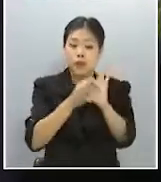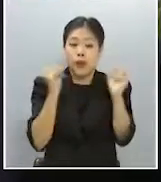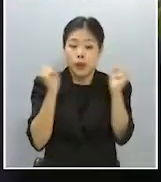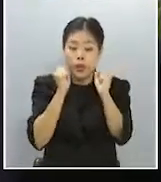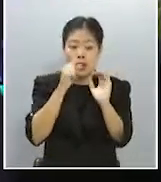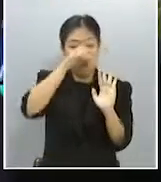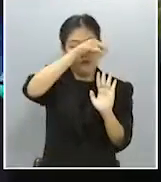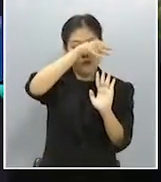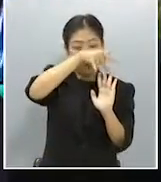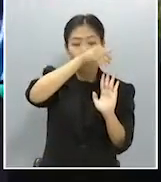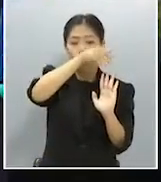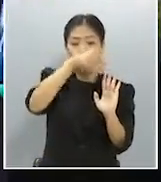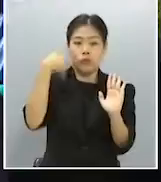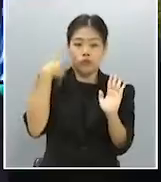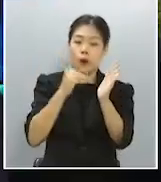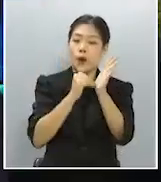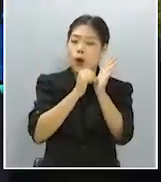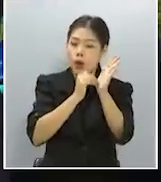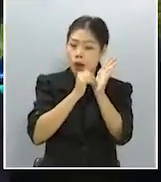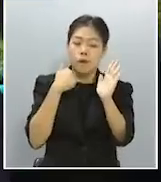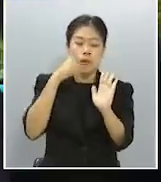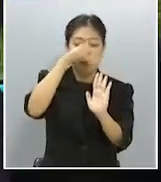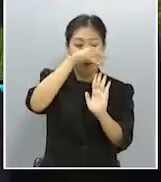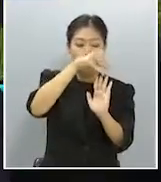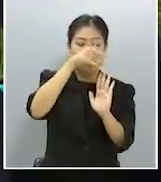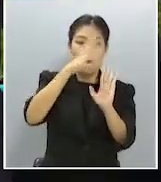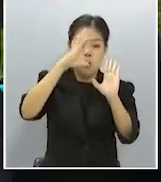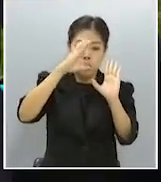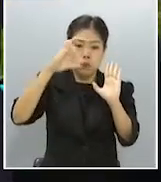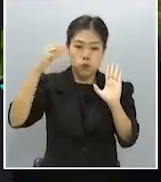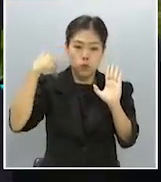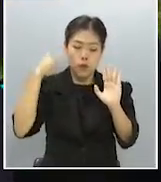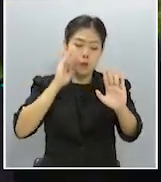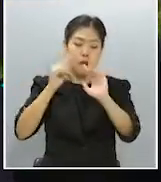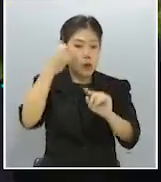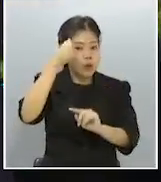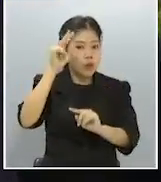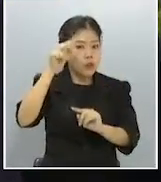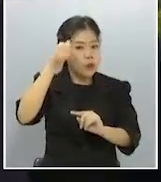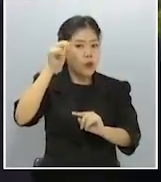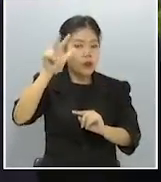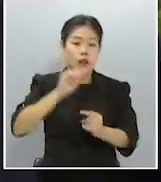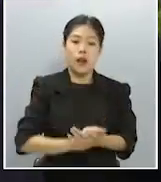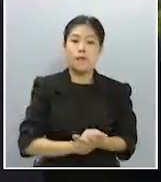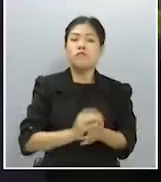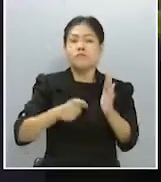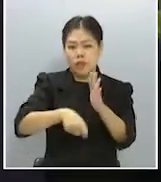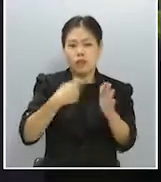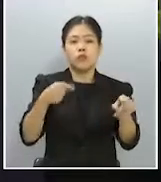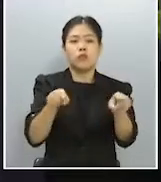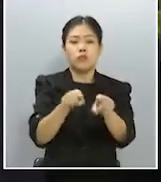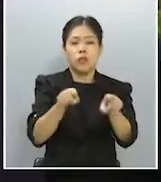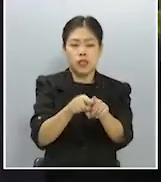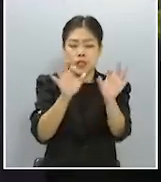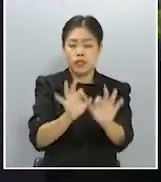กคลุมไทยตอนบนนั้นอ่อนกำลังลงค่ะไทยจะมีหมอกต่อเนื่องไปแบบนี้อีก 2-3 วันนะคะและสาเหตุเดียวกันนี่แหละค่ะก็เป็นปัจจัย